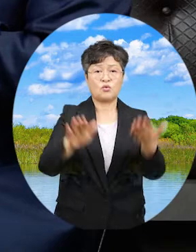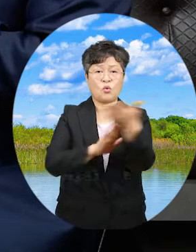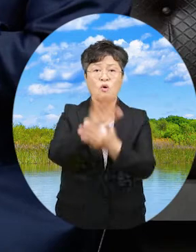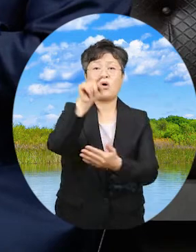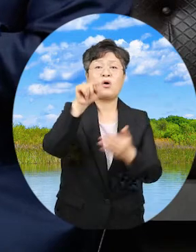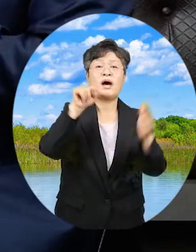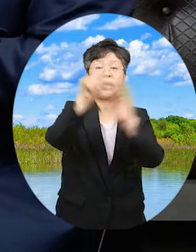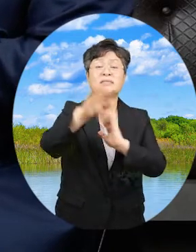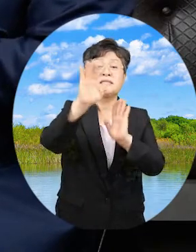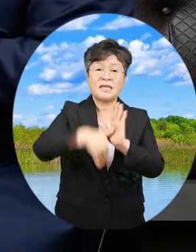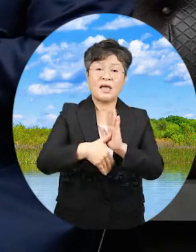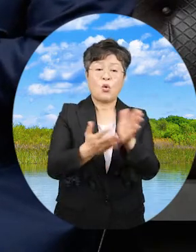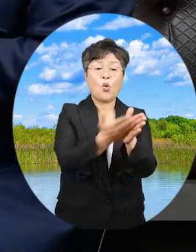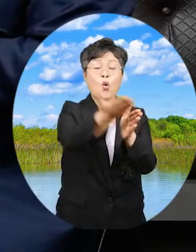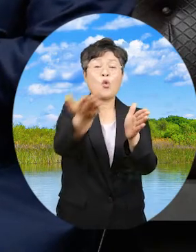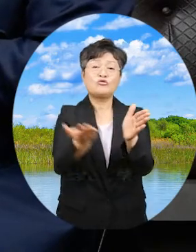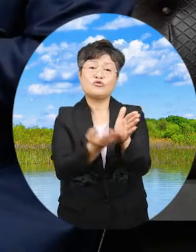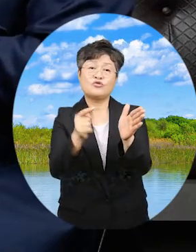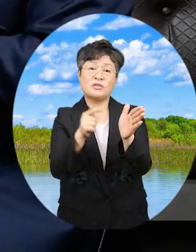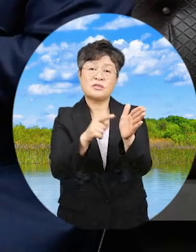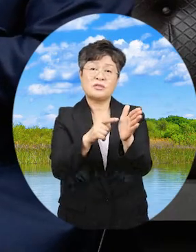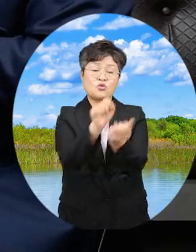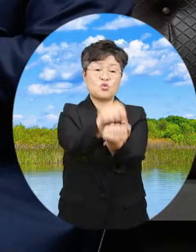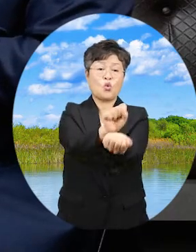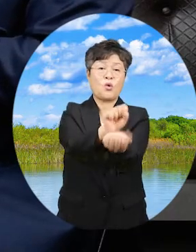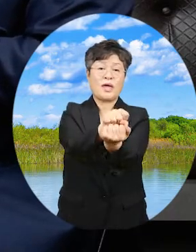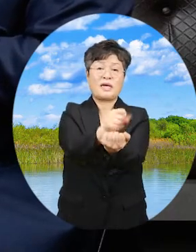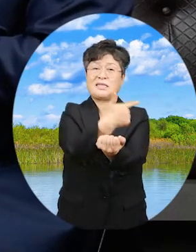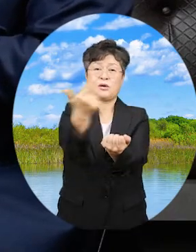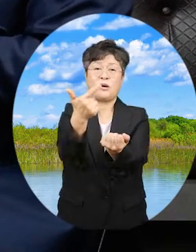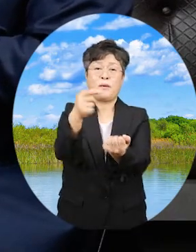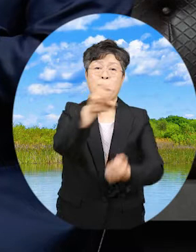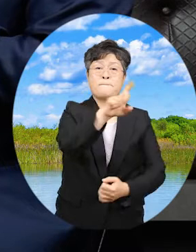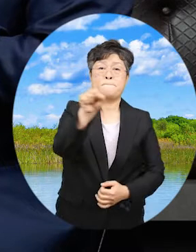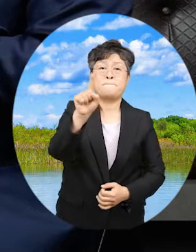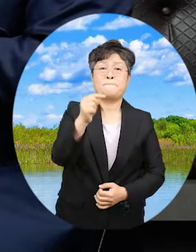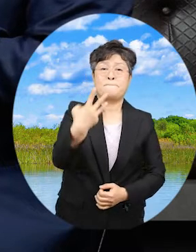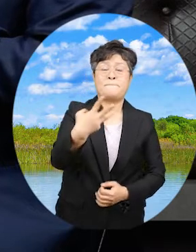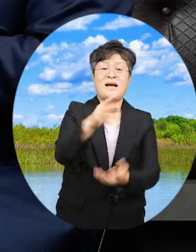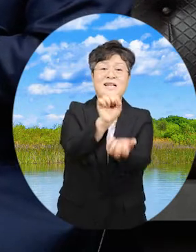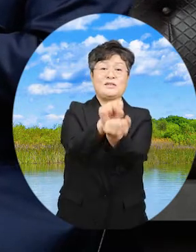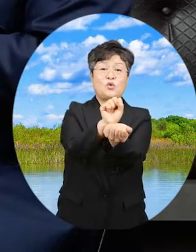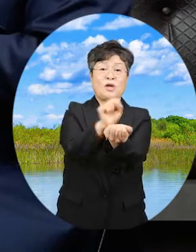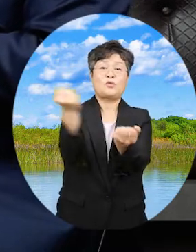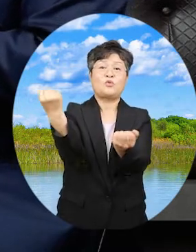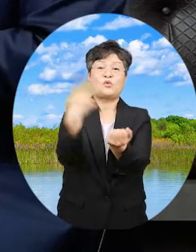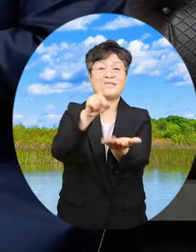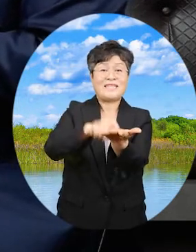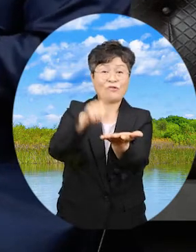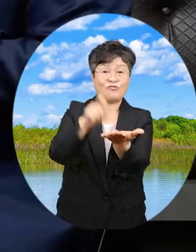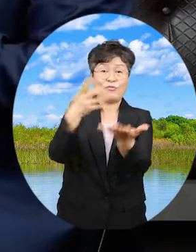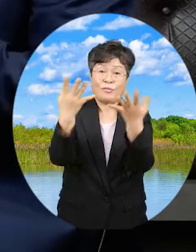근데 요즘에 그 물고기 그 토종 물고기나 새우는 거의 보기 어렵고 오히려 이제 베스라든지 이런 외류종